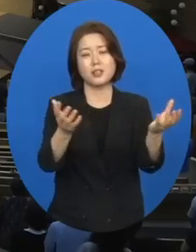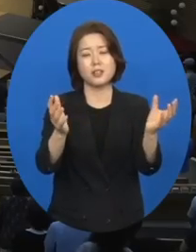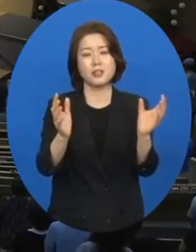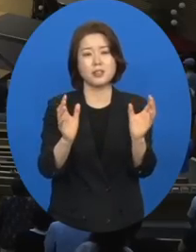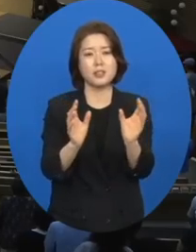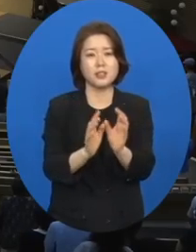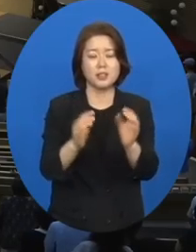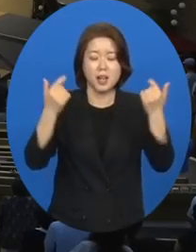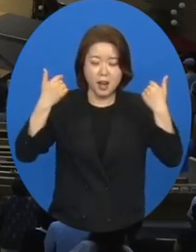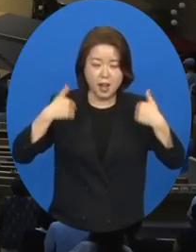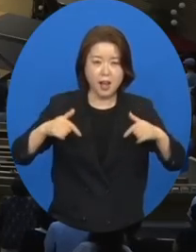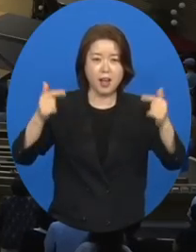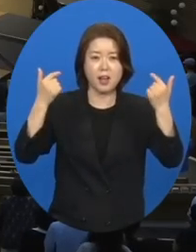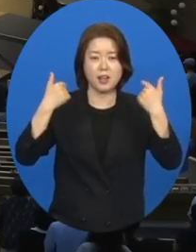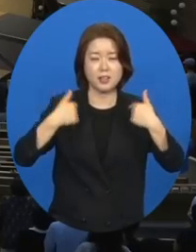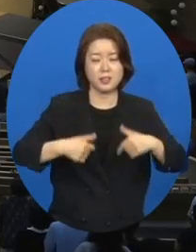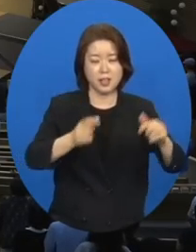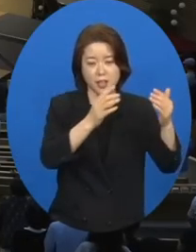we